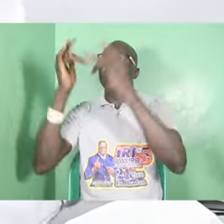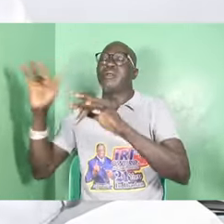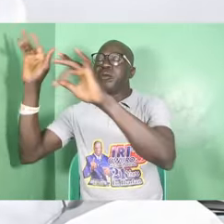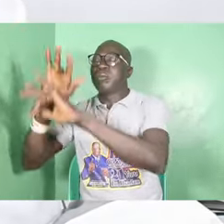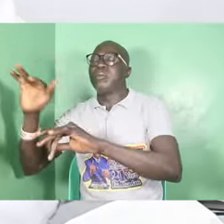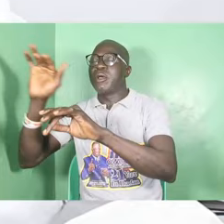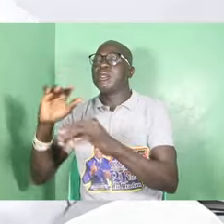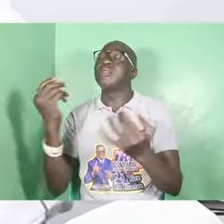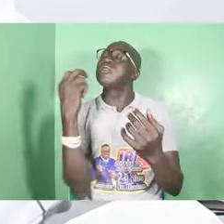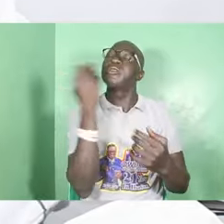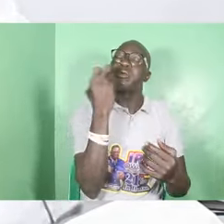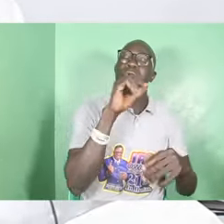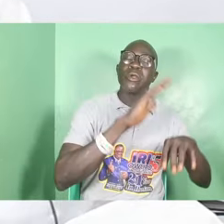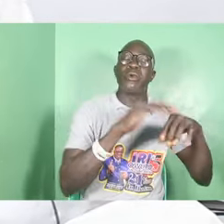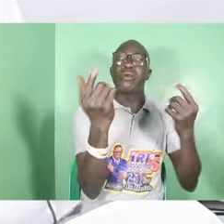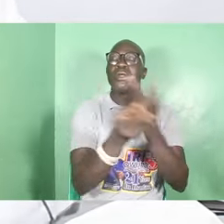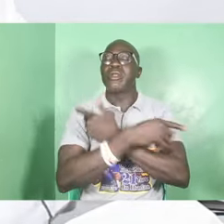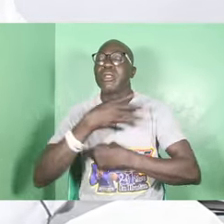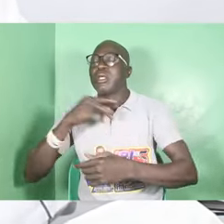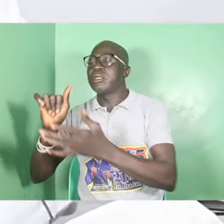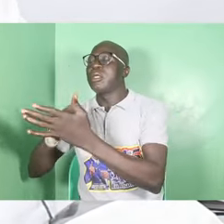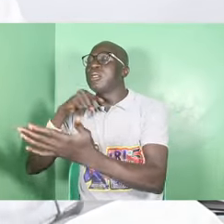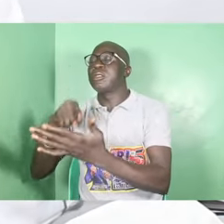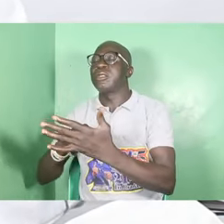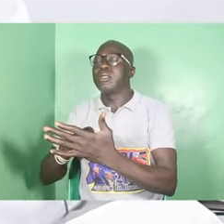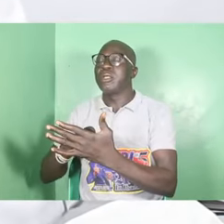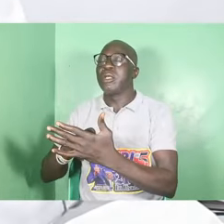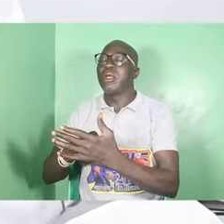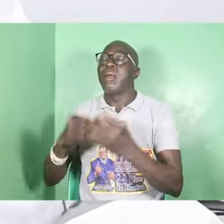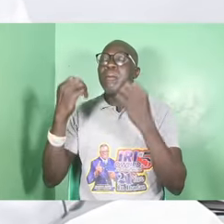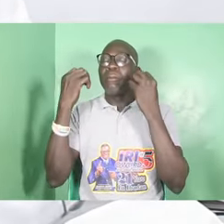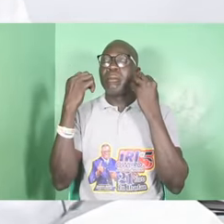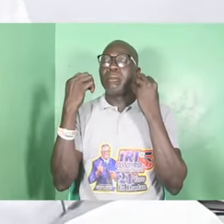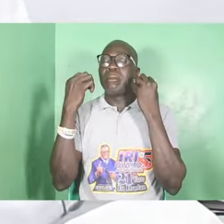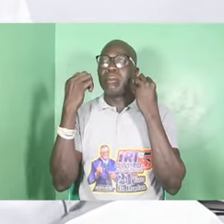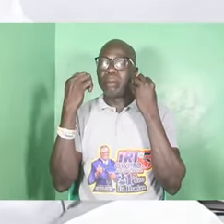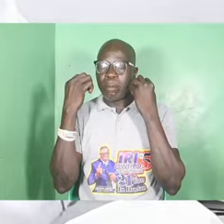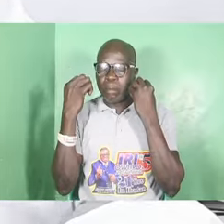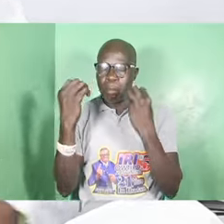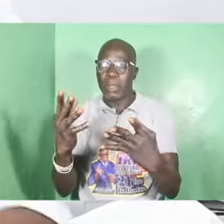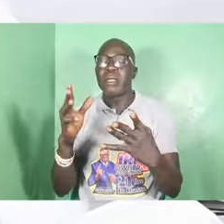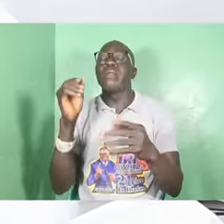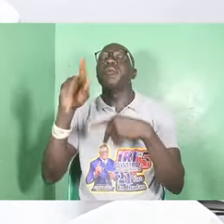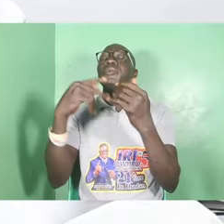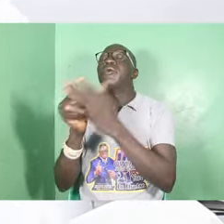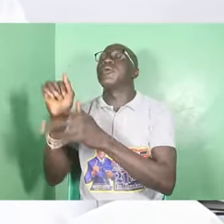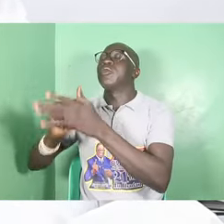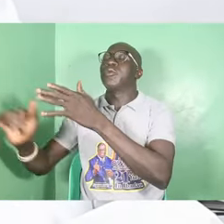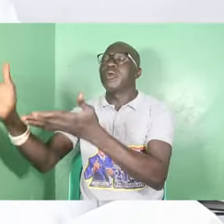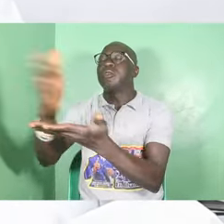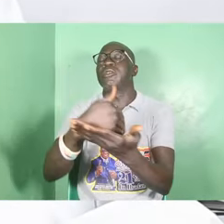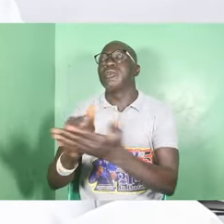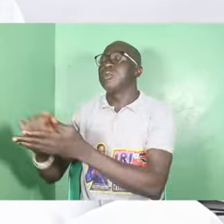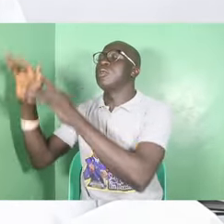lọjọ anu bayi mercy speak on the one day of mercy like this ogoro eniyan ni won ma ri anu gba what is it that people always